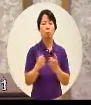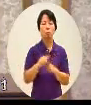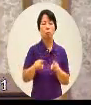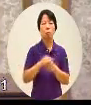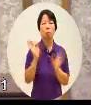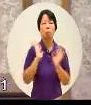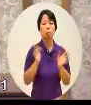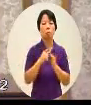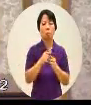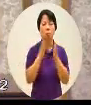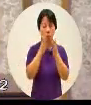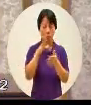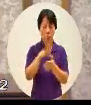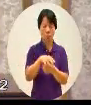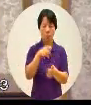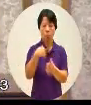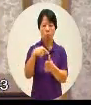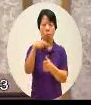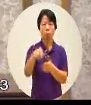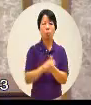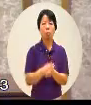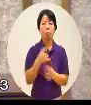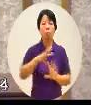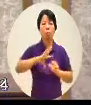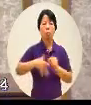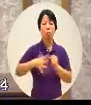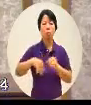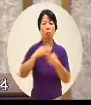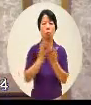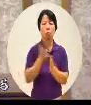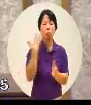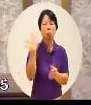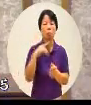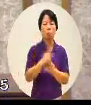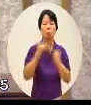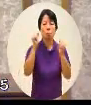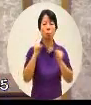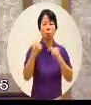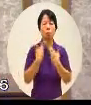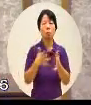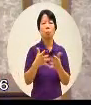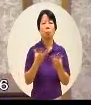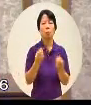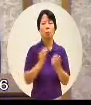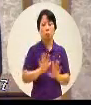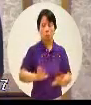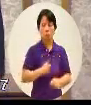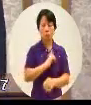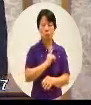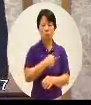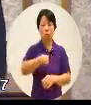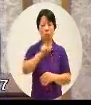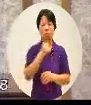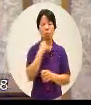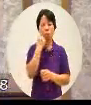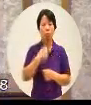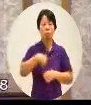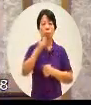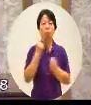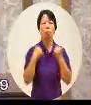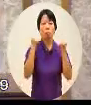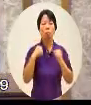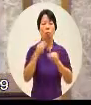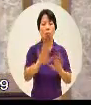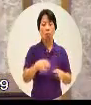们是要正向引导，所以现在我们发现国中端开始在改变，早上过去家里面运动都不运动，现在呢、嗯、都自然会运动， 好 哦，那知道怎么